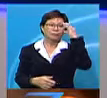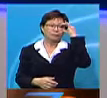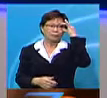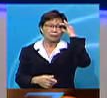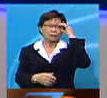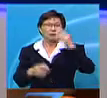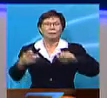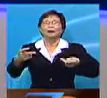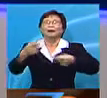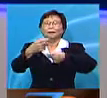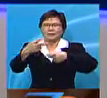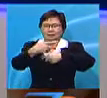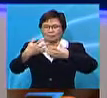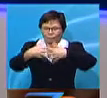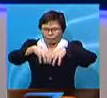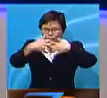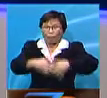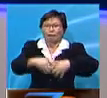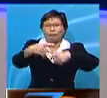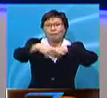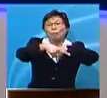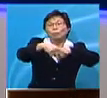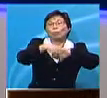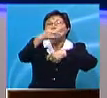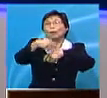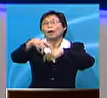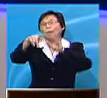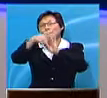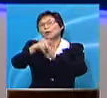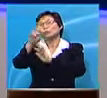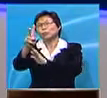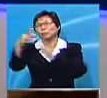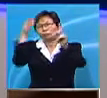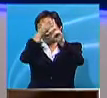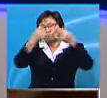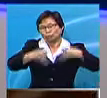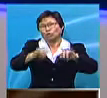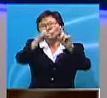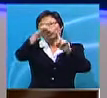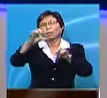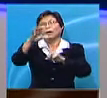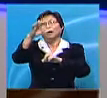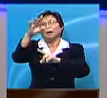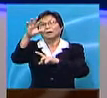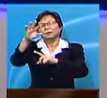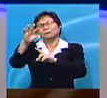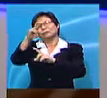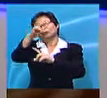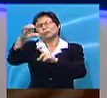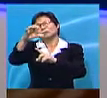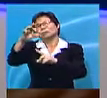perusahaan automobil kedua San berhad Pro 2 mengekalkan sasaran jualan sebanyak 216 r000 unit kereta bagi